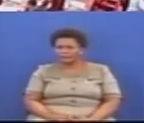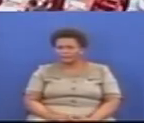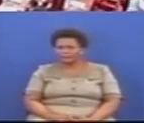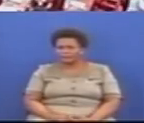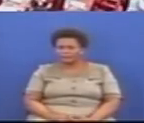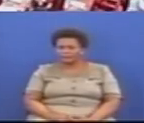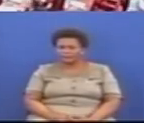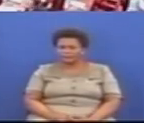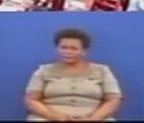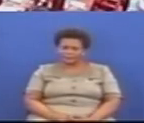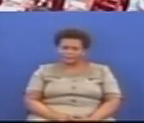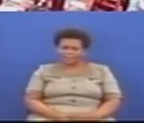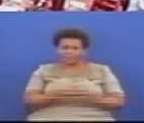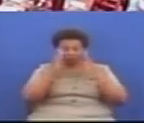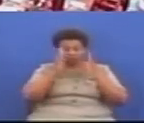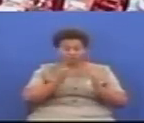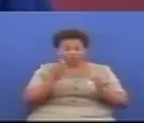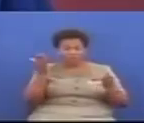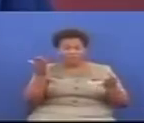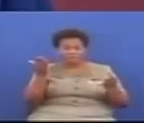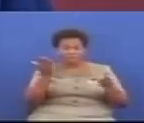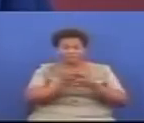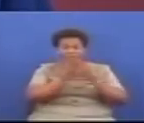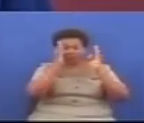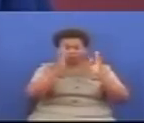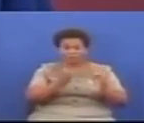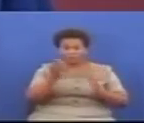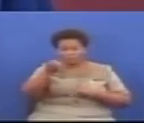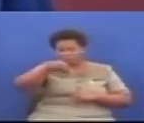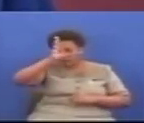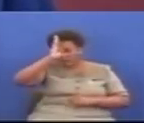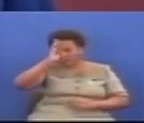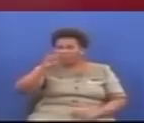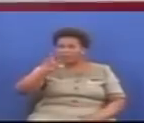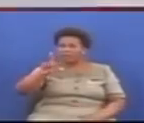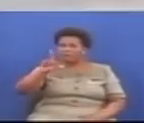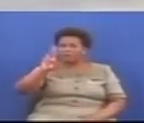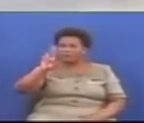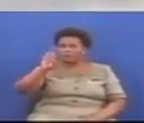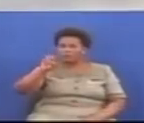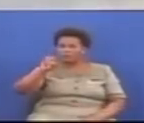Governor wa Benki Kuu ya Tanzania BOT Professor Florence Luoga.